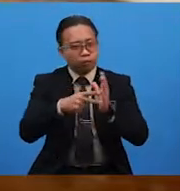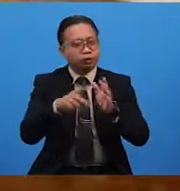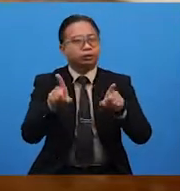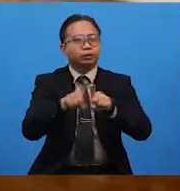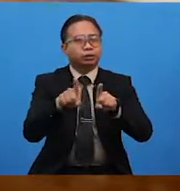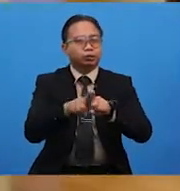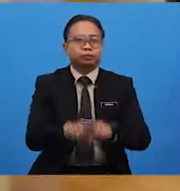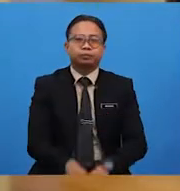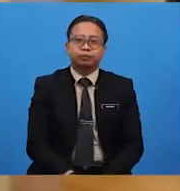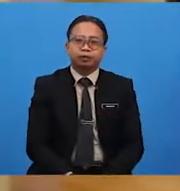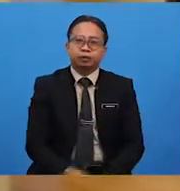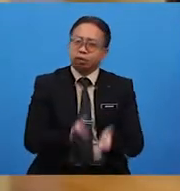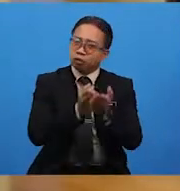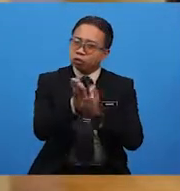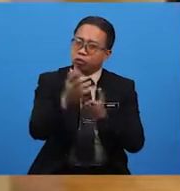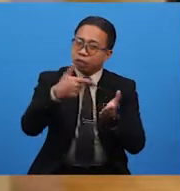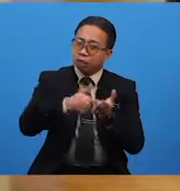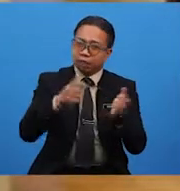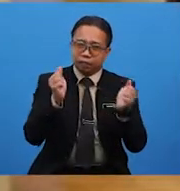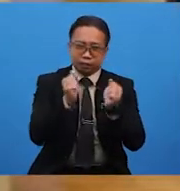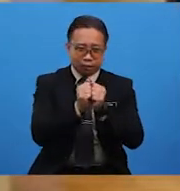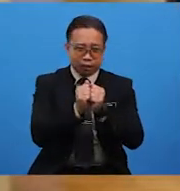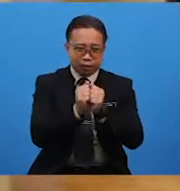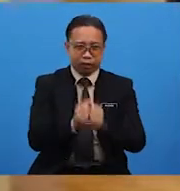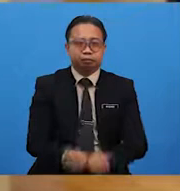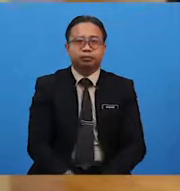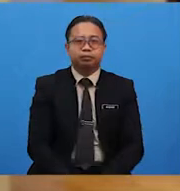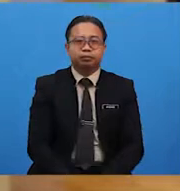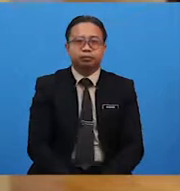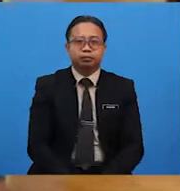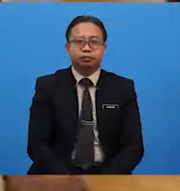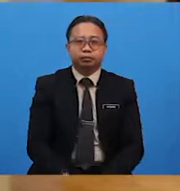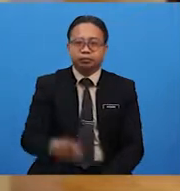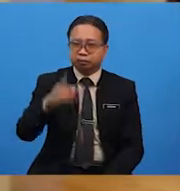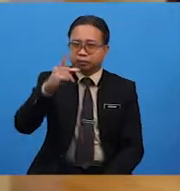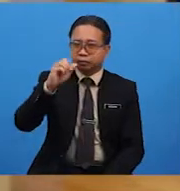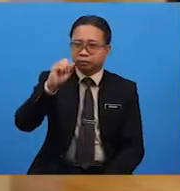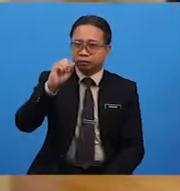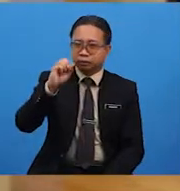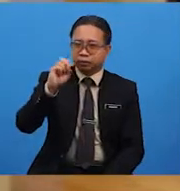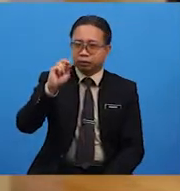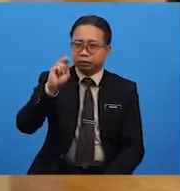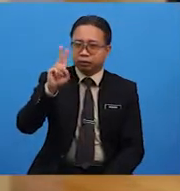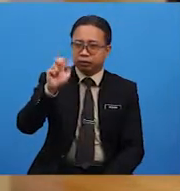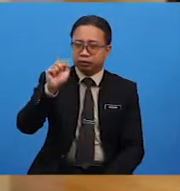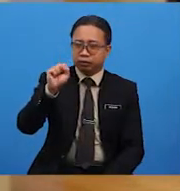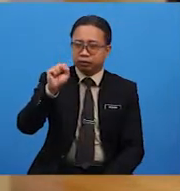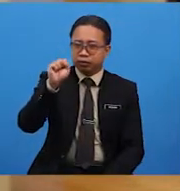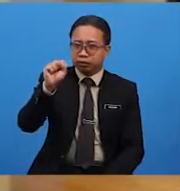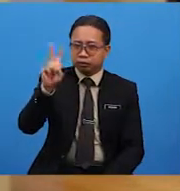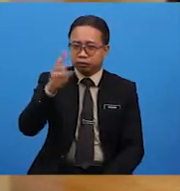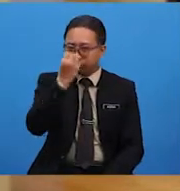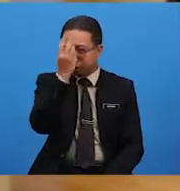yang hampir sama Oke jadi kita teruskan lagi rancangan kita pada hari ini rancangan kepoan hebat FB